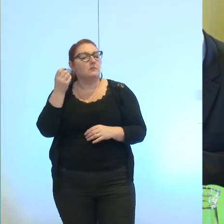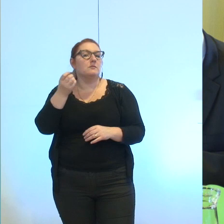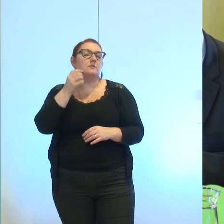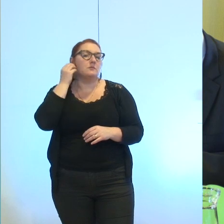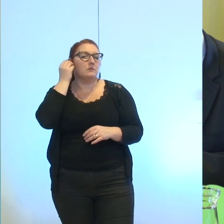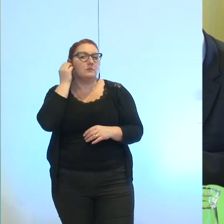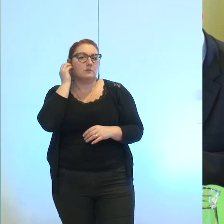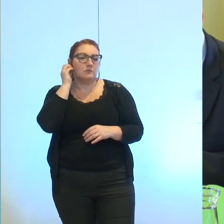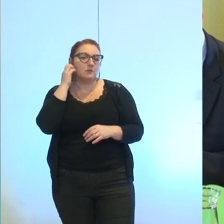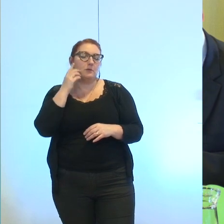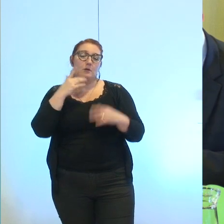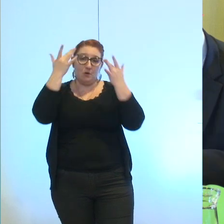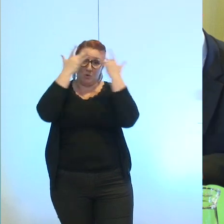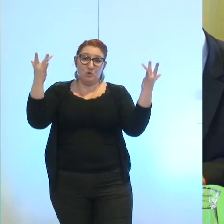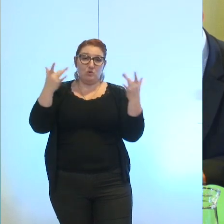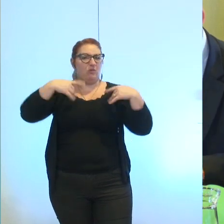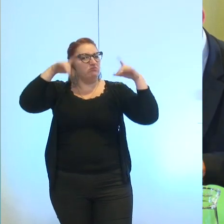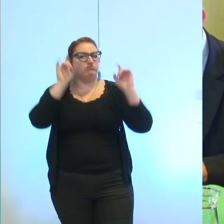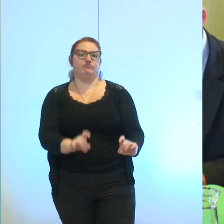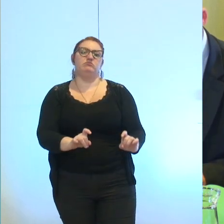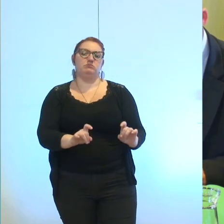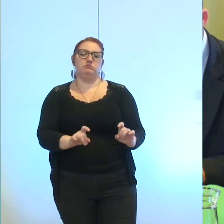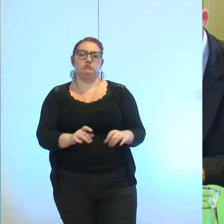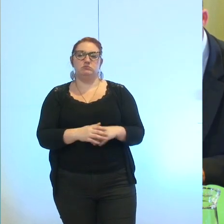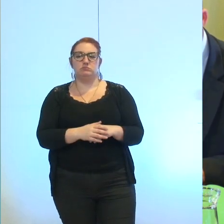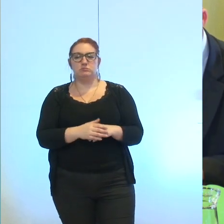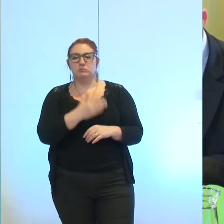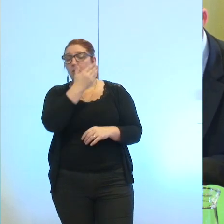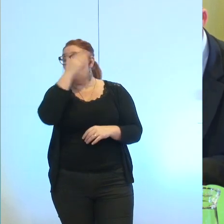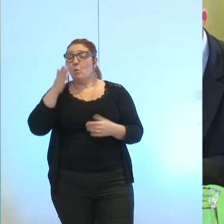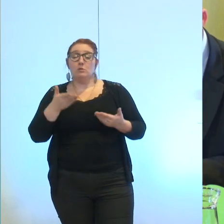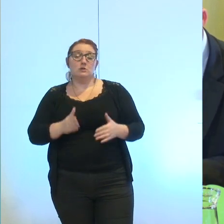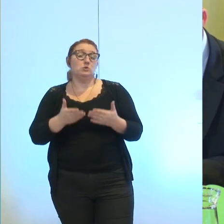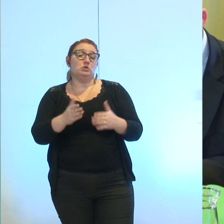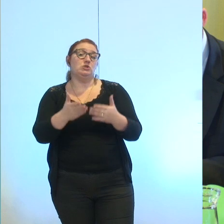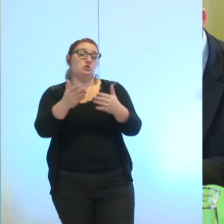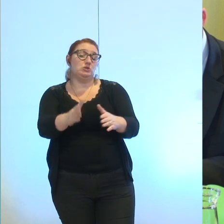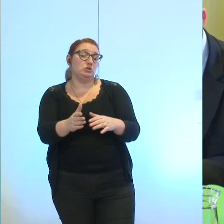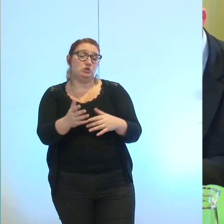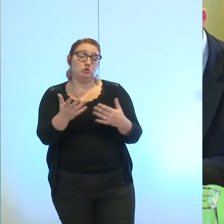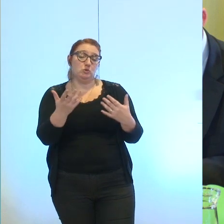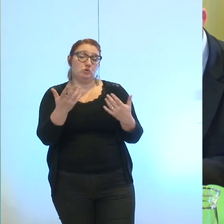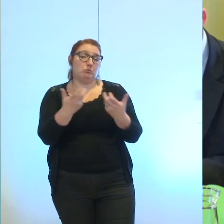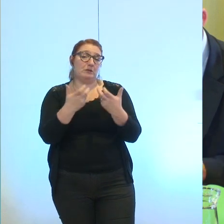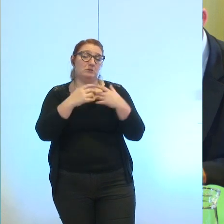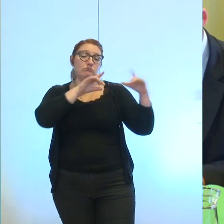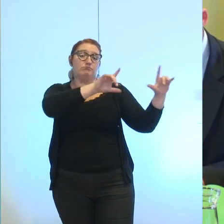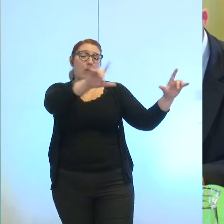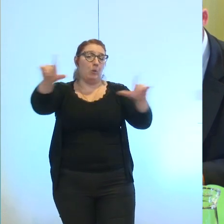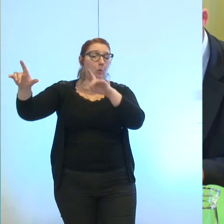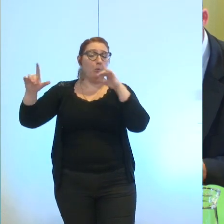coupes claires dans le budget de la culture ont été avalé par d'autres décisions comme par exemple la suppression des panneaux de